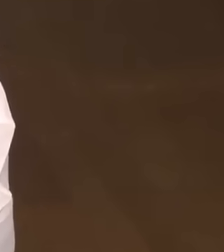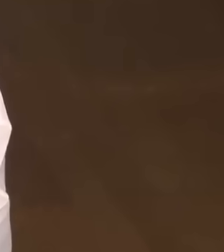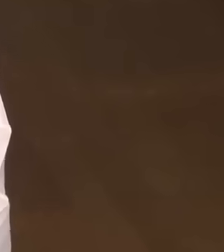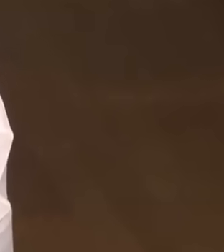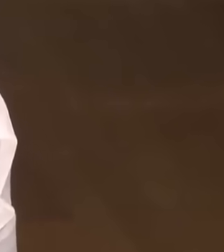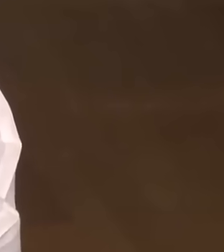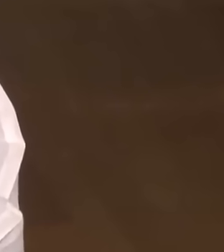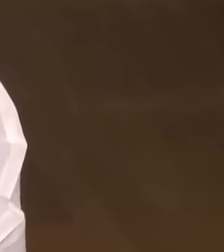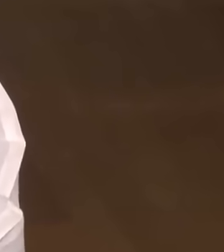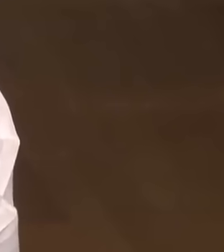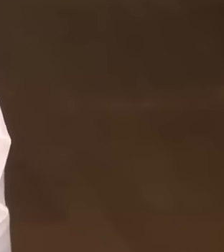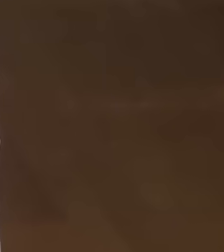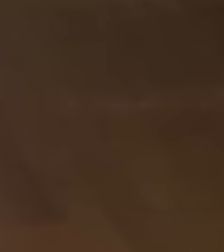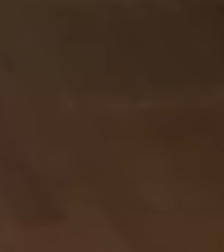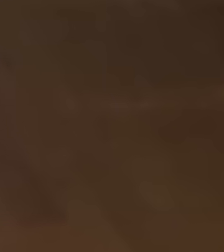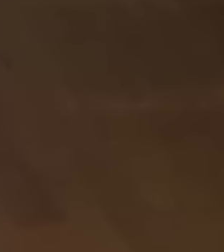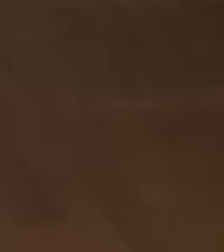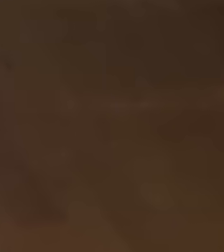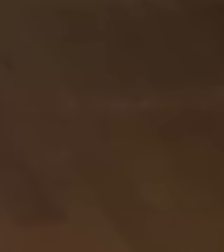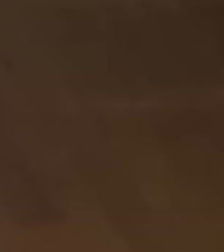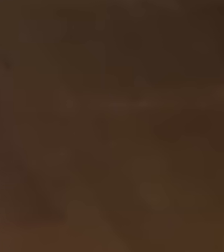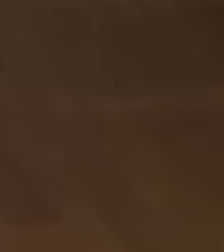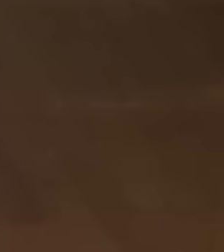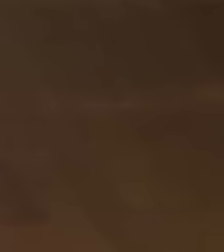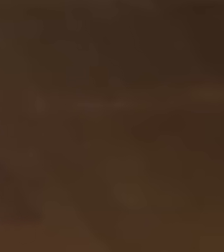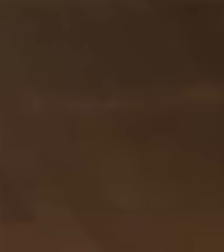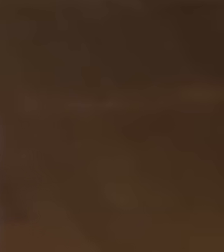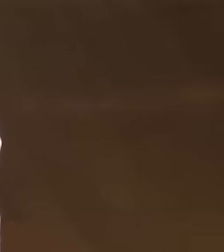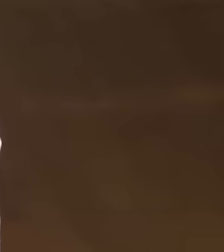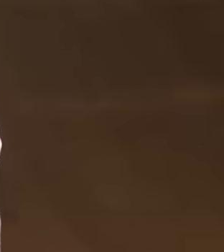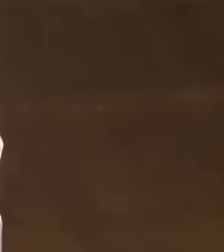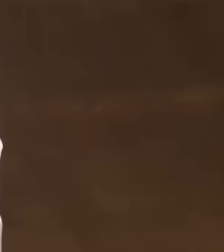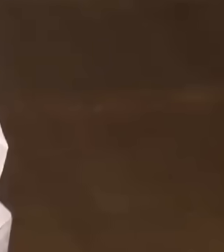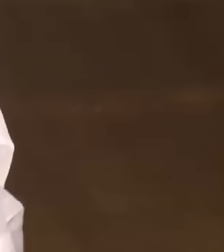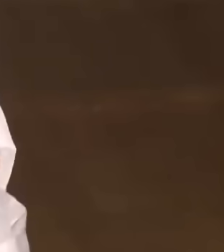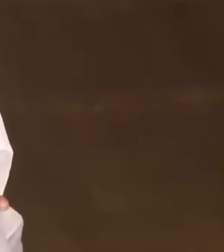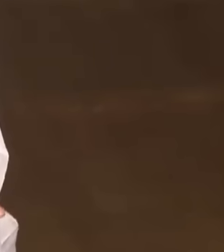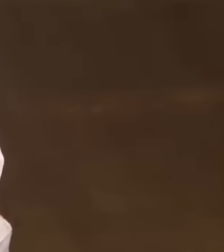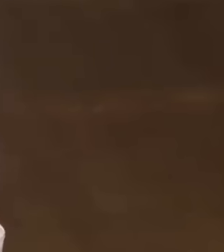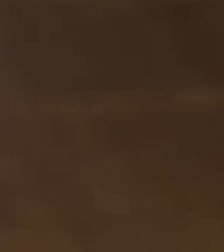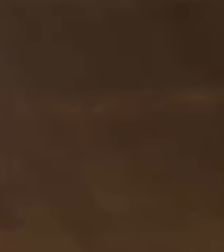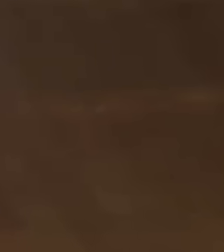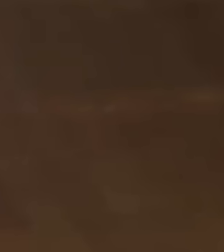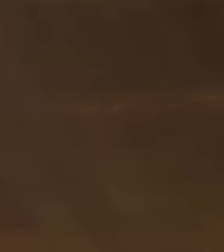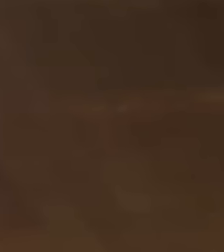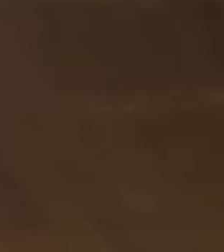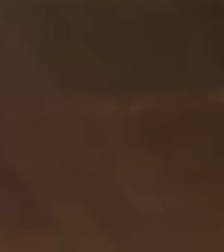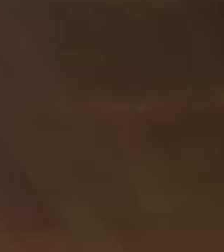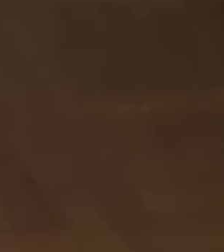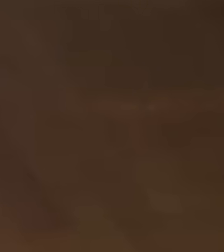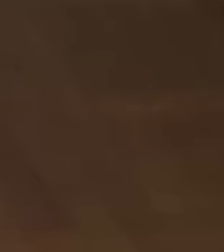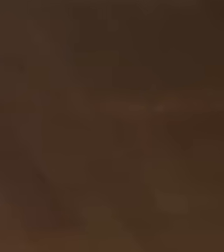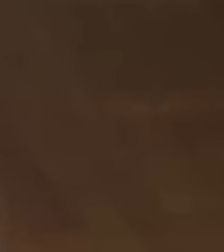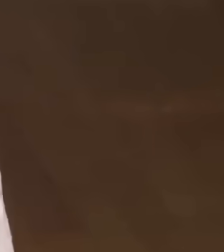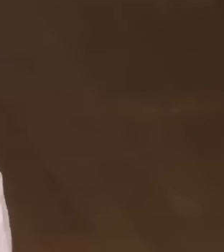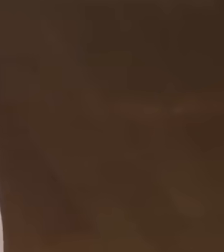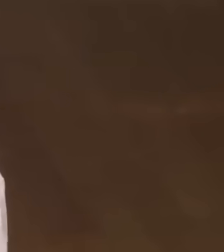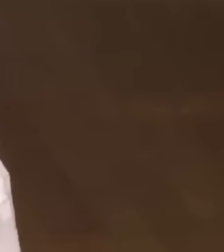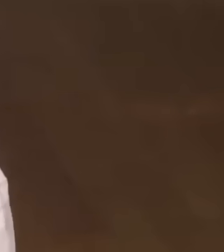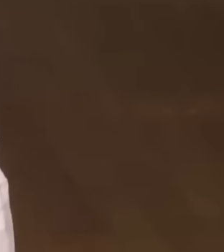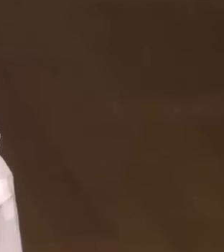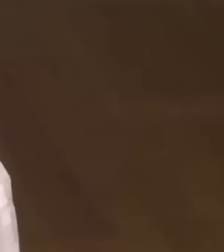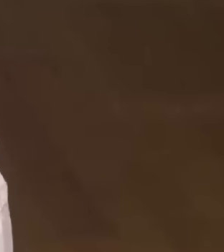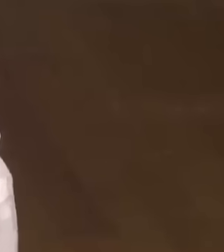아이고 죽으면 어떡하지? 아이고 죽을 때 잘 죽어야 될 텐데. 그런 걸 다 망념이라 그래요. 아무